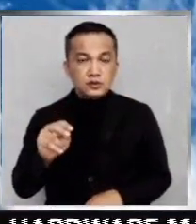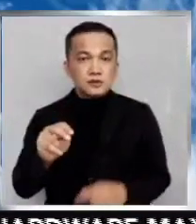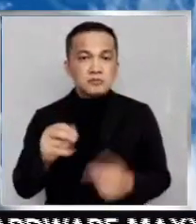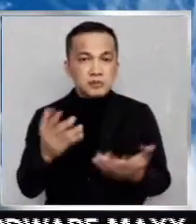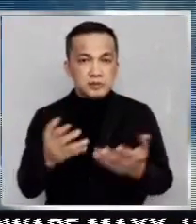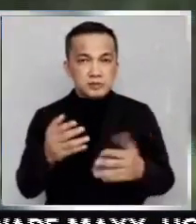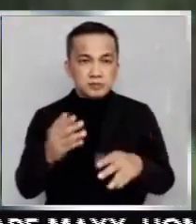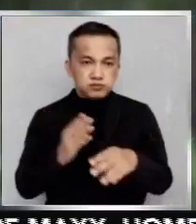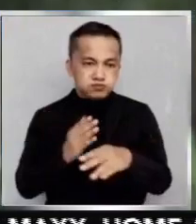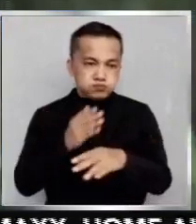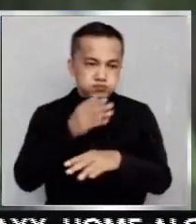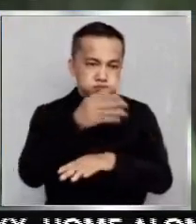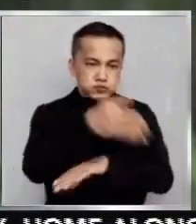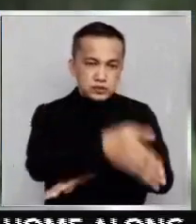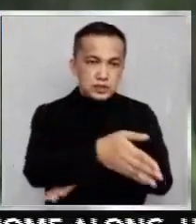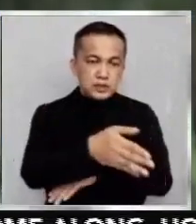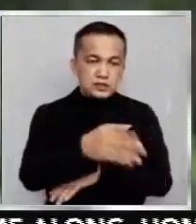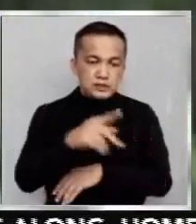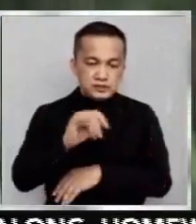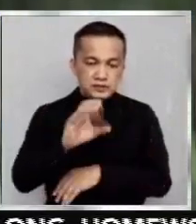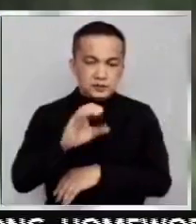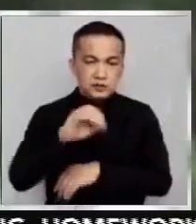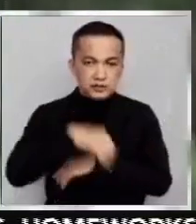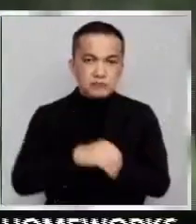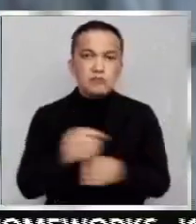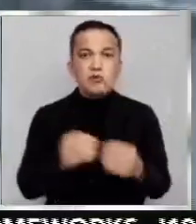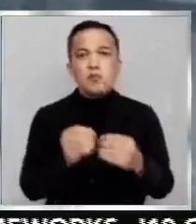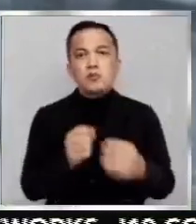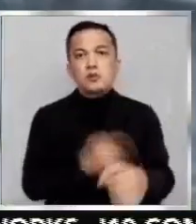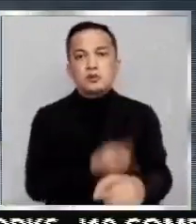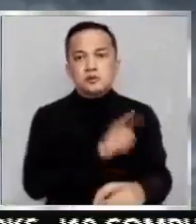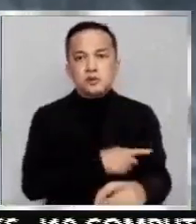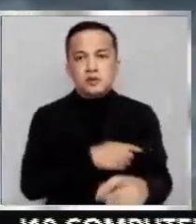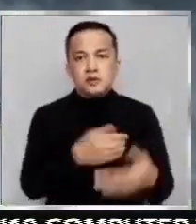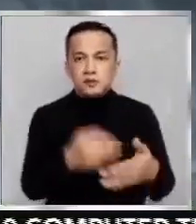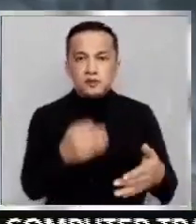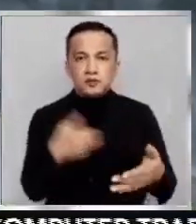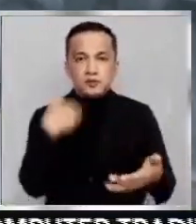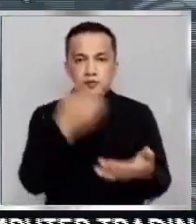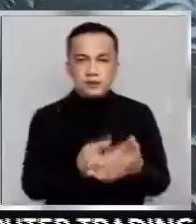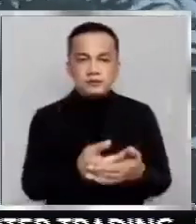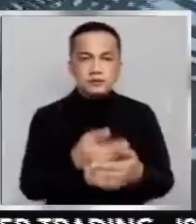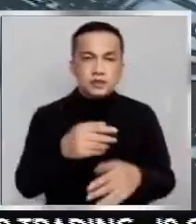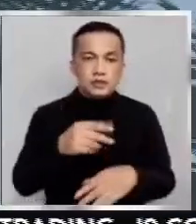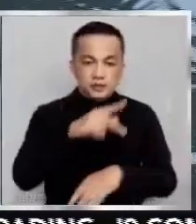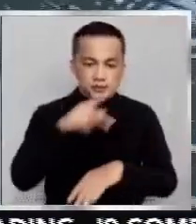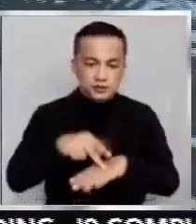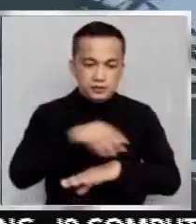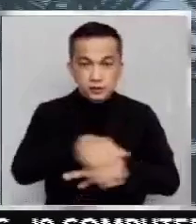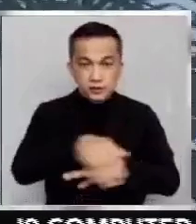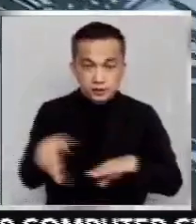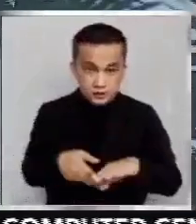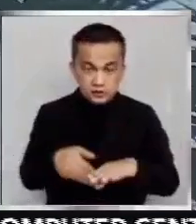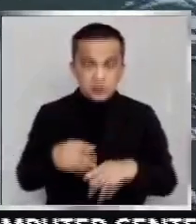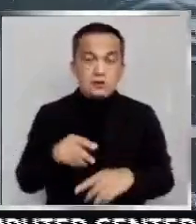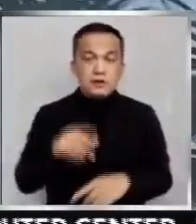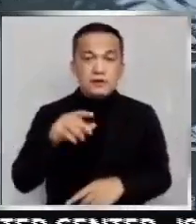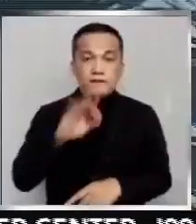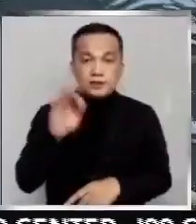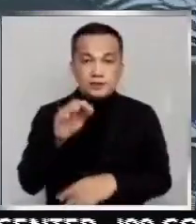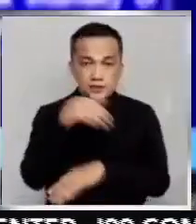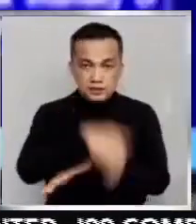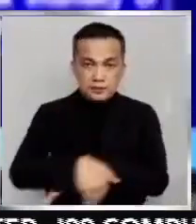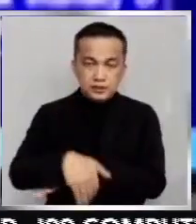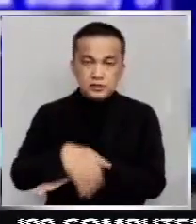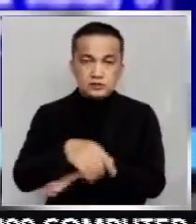Dagat Pasipiko bago ang inaasahang pagpasok sa Philippine Area of Responsibility o PAR Biyernes ng gabi hanggang Sabado ng